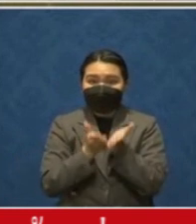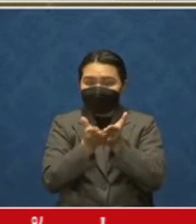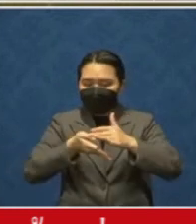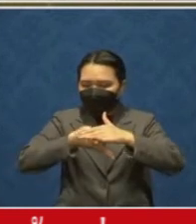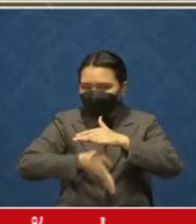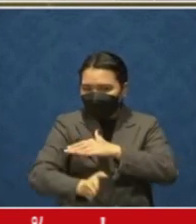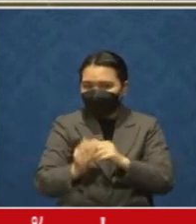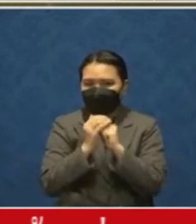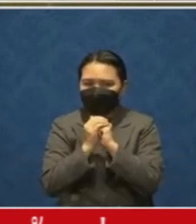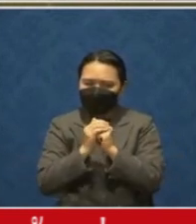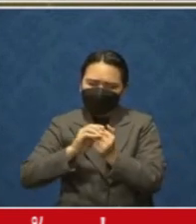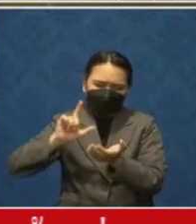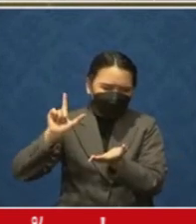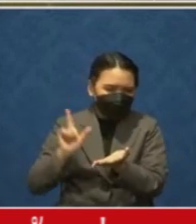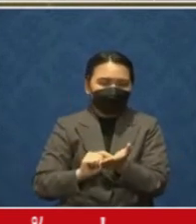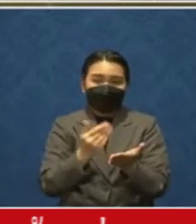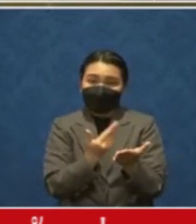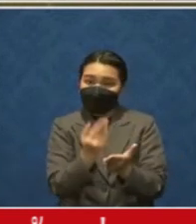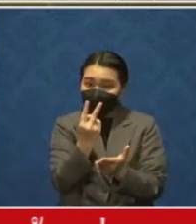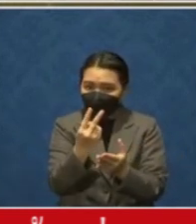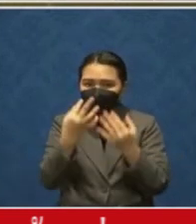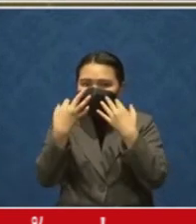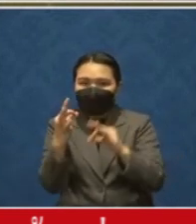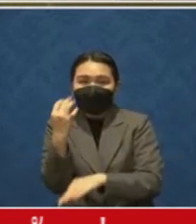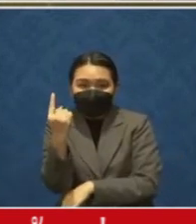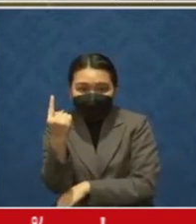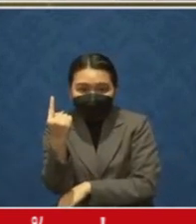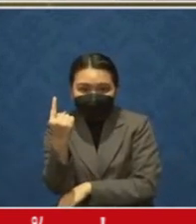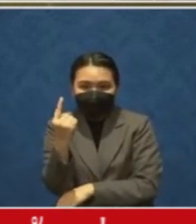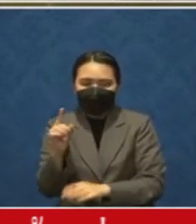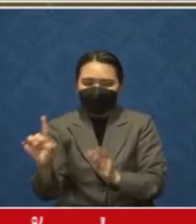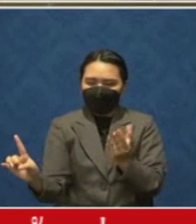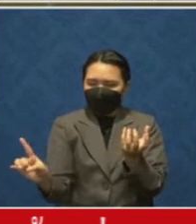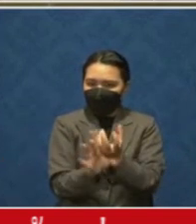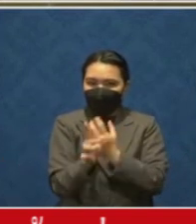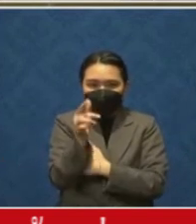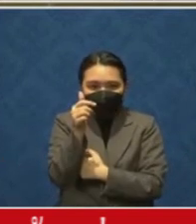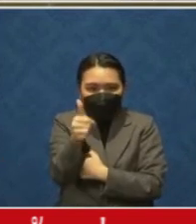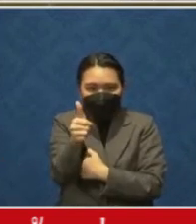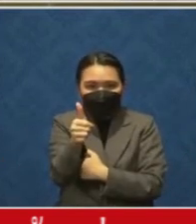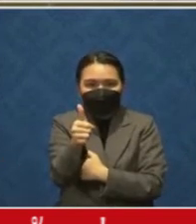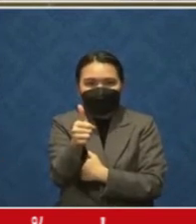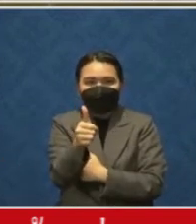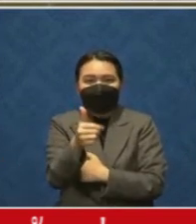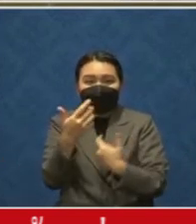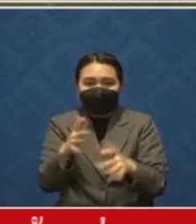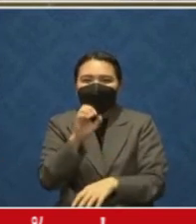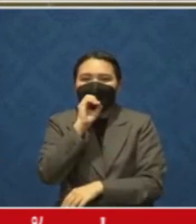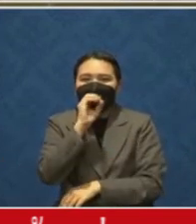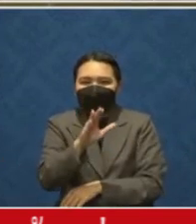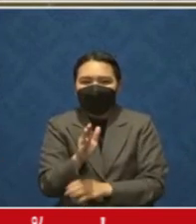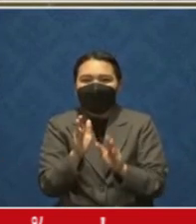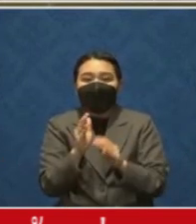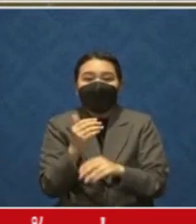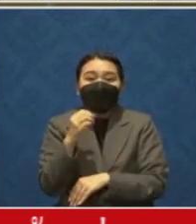สุดซื้อ2แถม1คุณภาพใช้ได้ยังตัดพ้อบอกกองทัพ